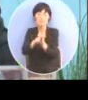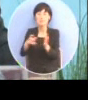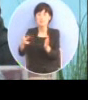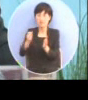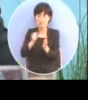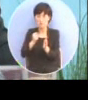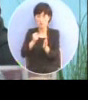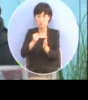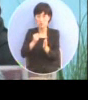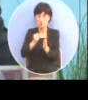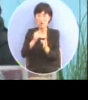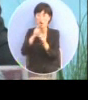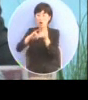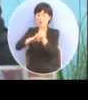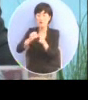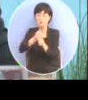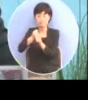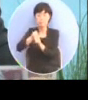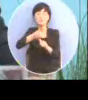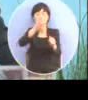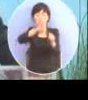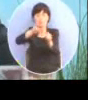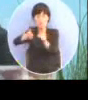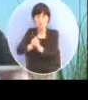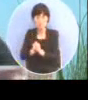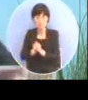Hôm nay chúng ta hãy tin chắc và nắm chắc điều này đi.